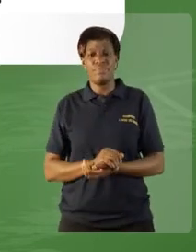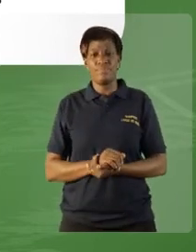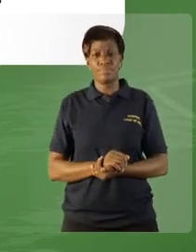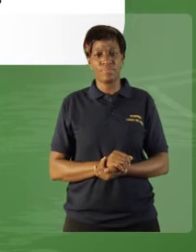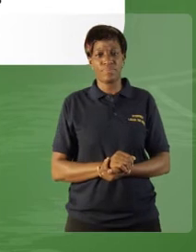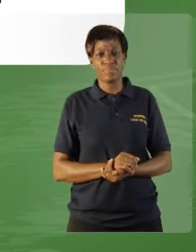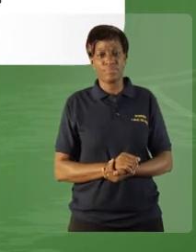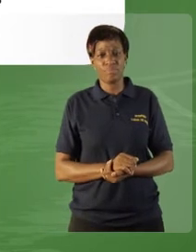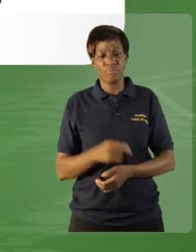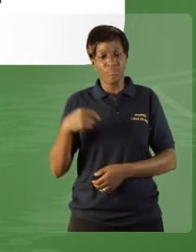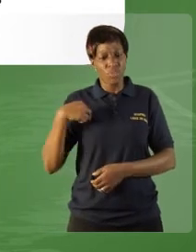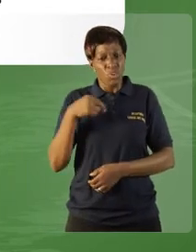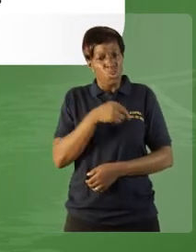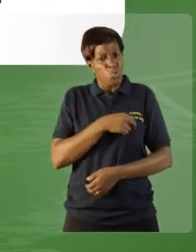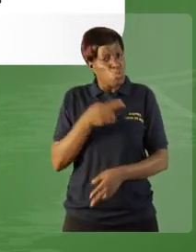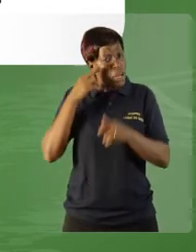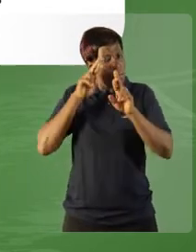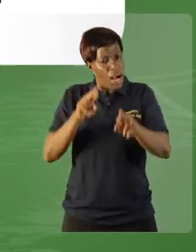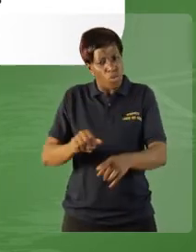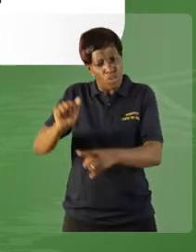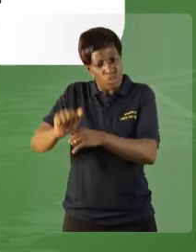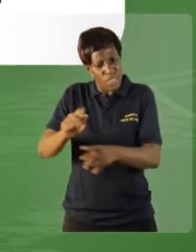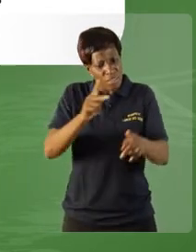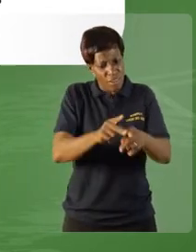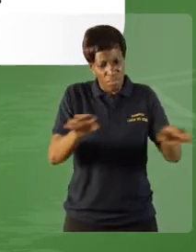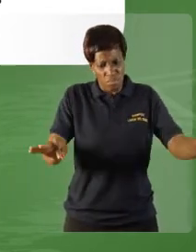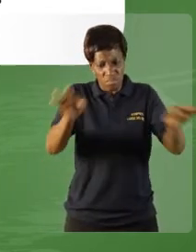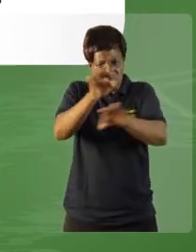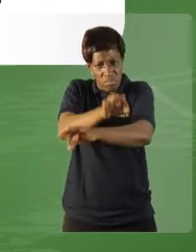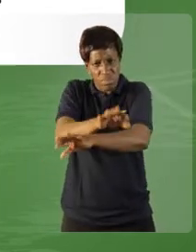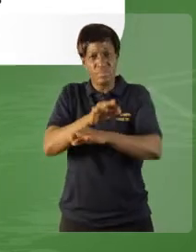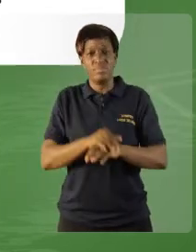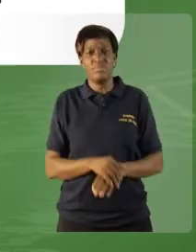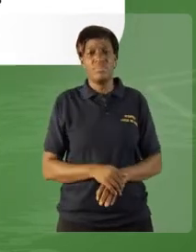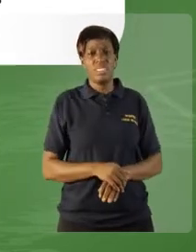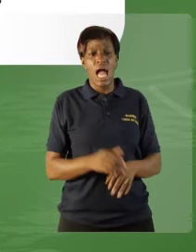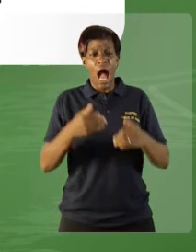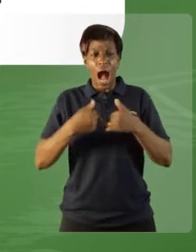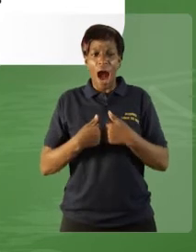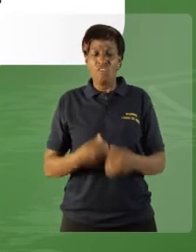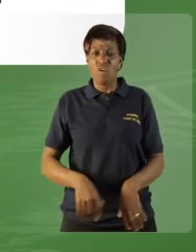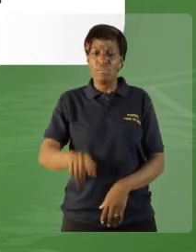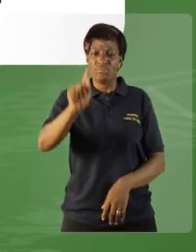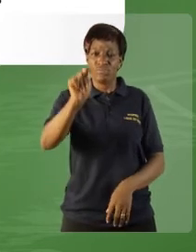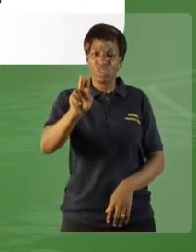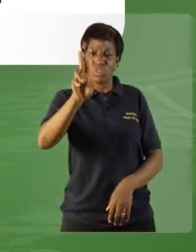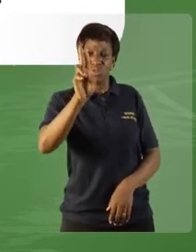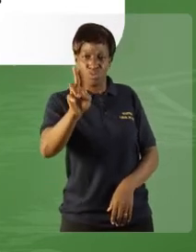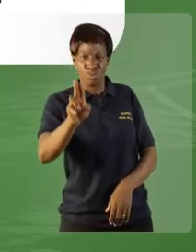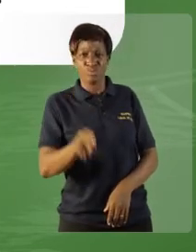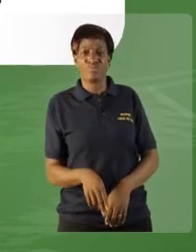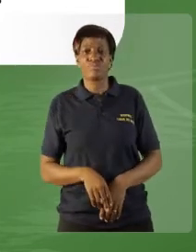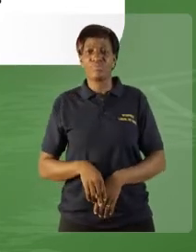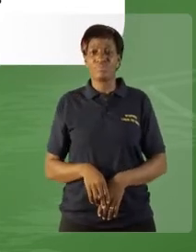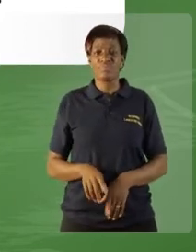Nous remarquons une inversion du sujet. On a tu et non P'.